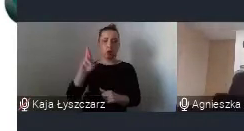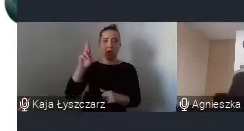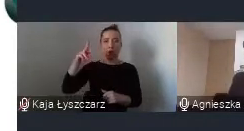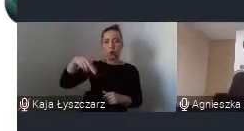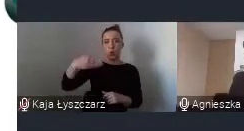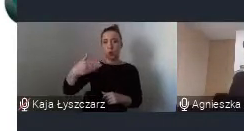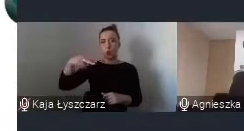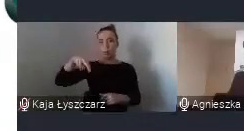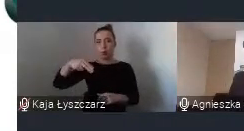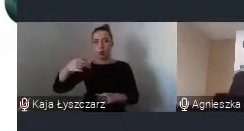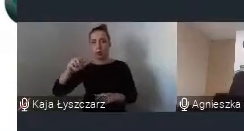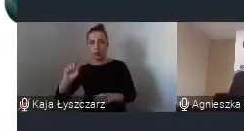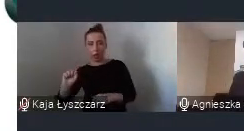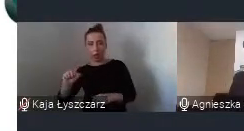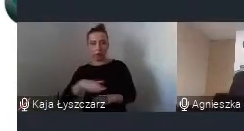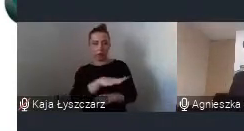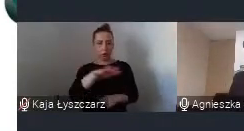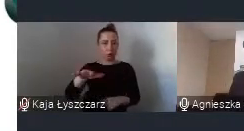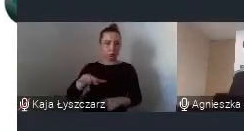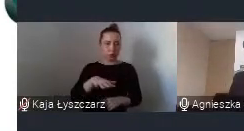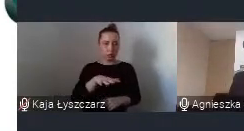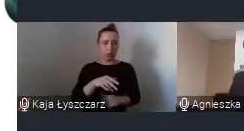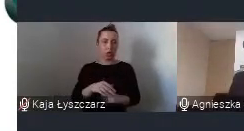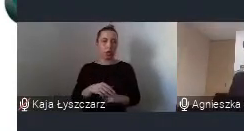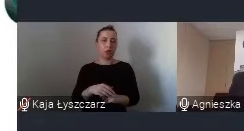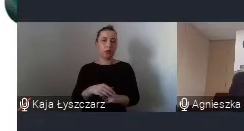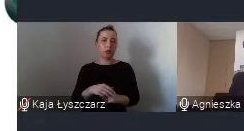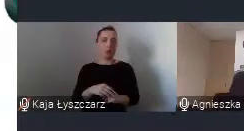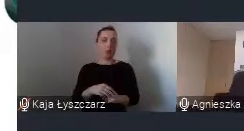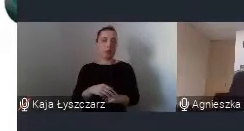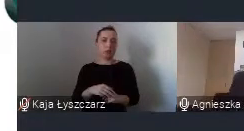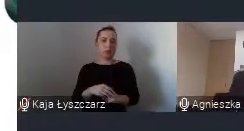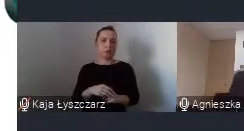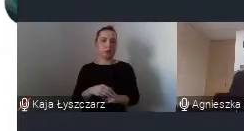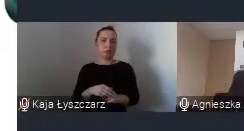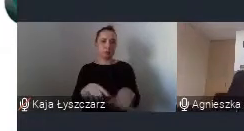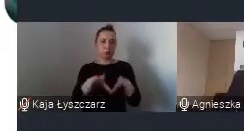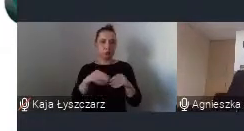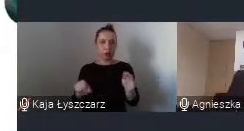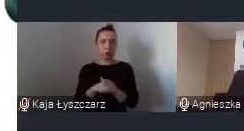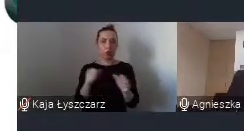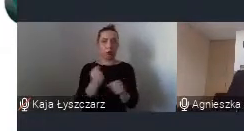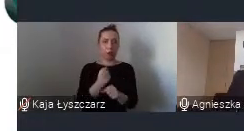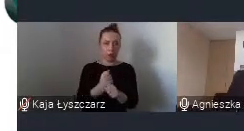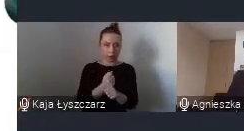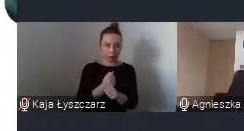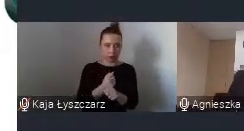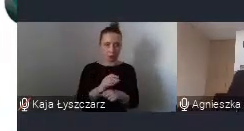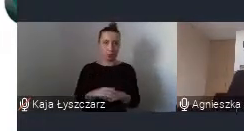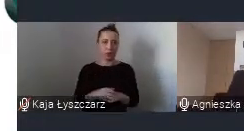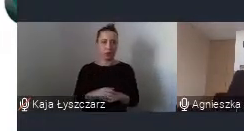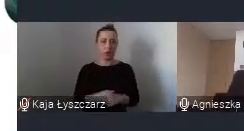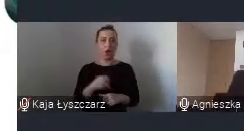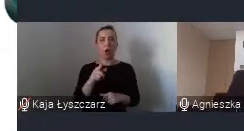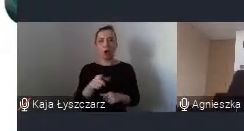z obszaru zatrudnienia lokalnej gospodarki. Klucz na Poka zidentyfikowała